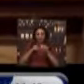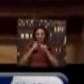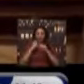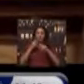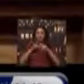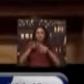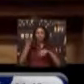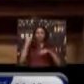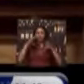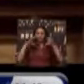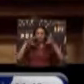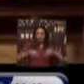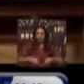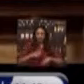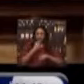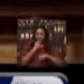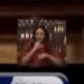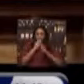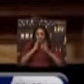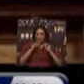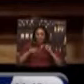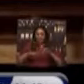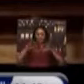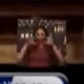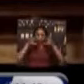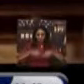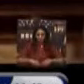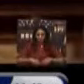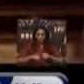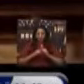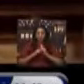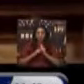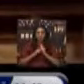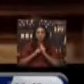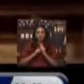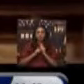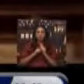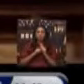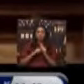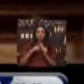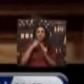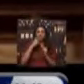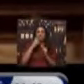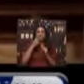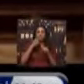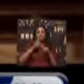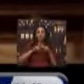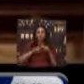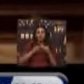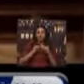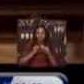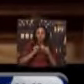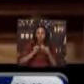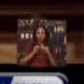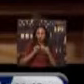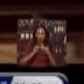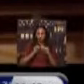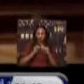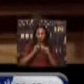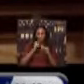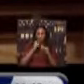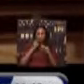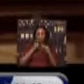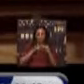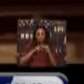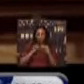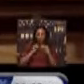طابع اخر سياسي بيتكلم على فتره الاحتلال الانجليزي لمصر، ليه بعد اخر